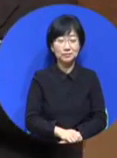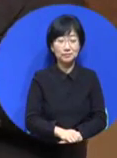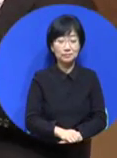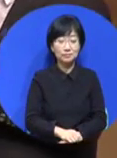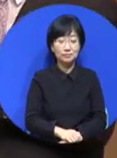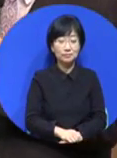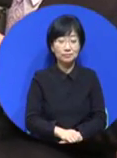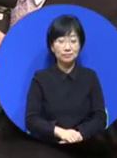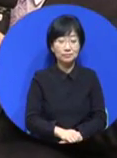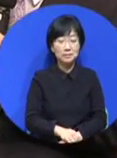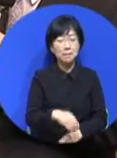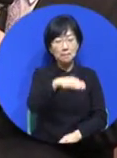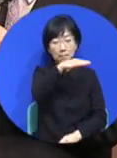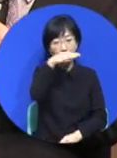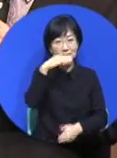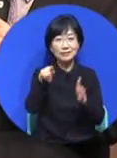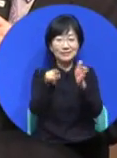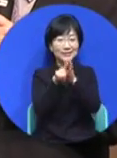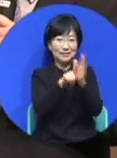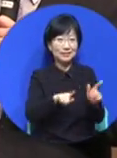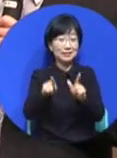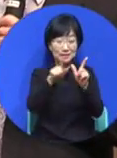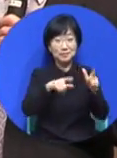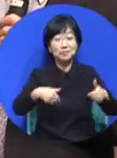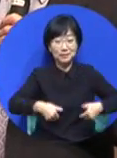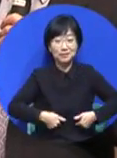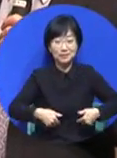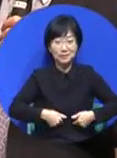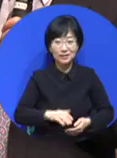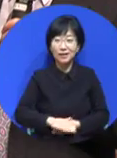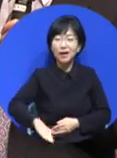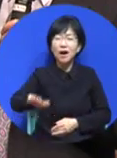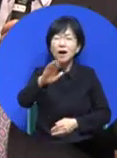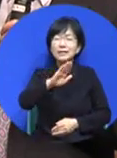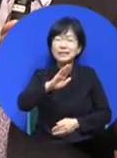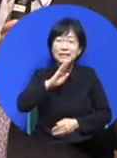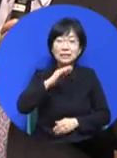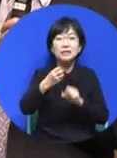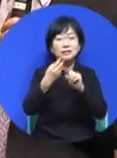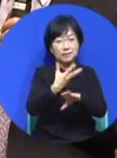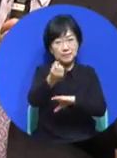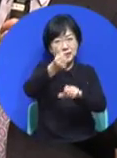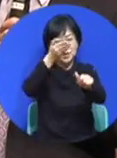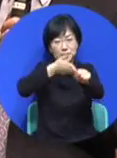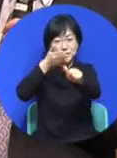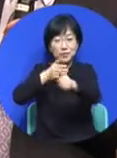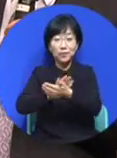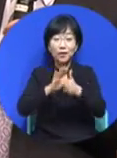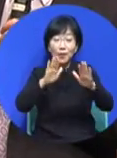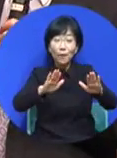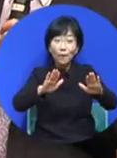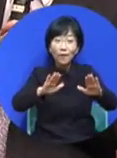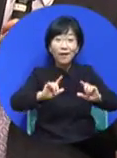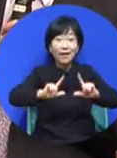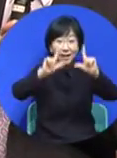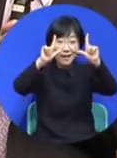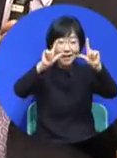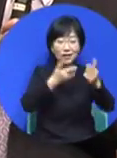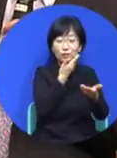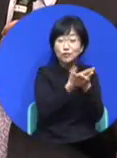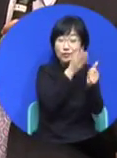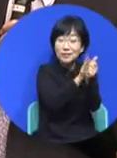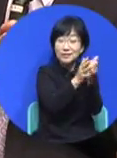You have no idea what the church is, then how can you live your walk of faith in the church? I hope you will receive true answers. 우리 중직자들에게,